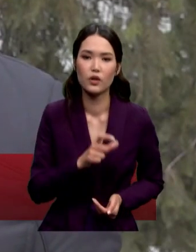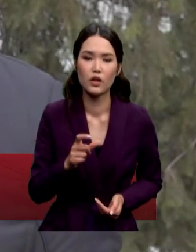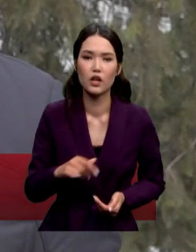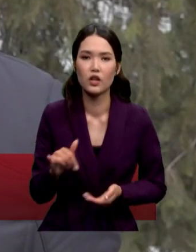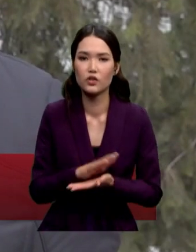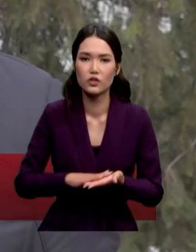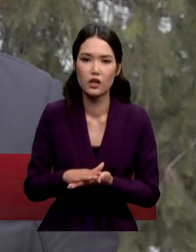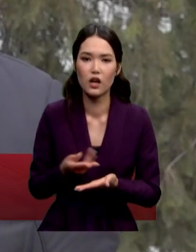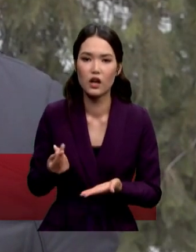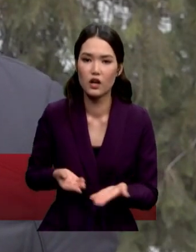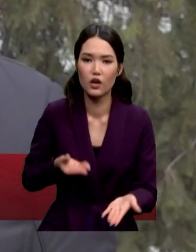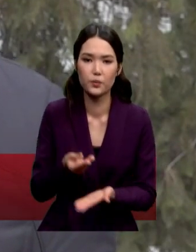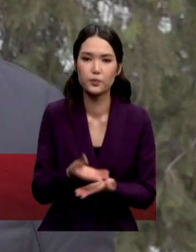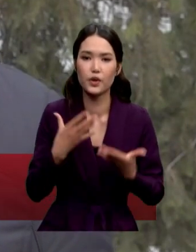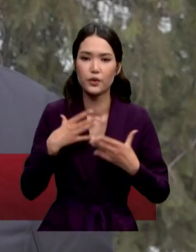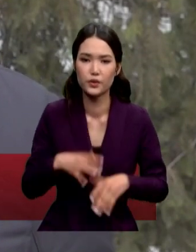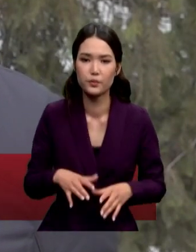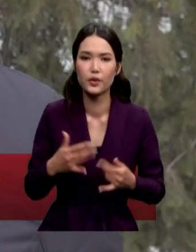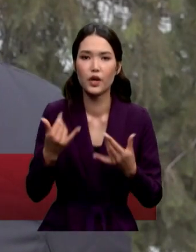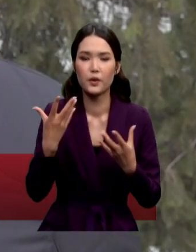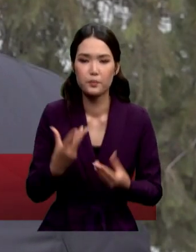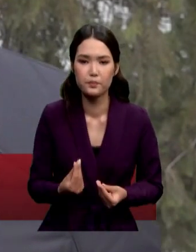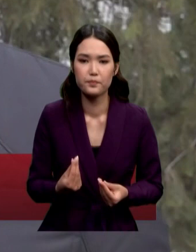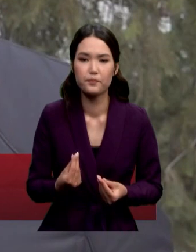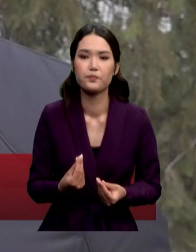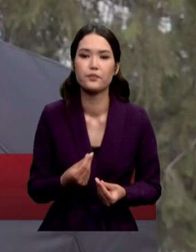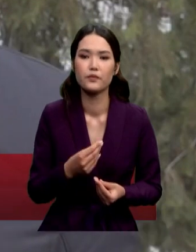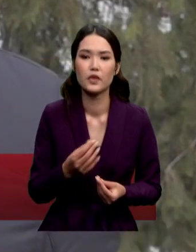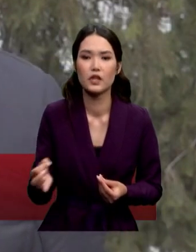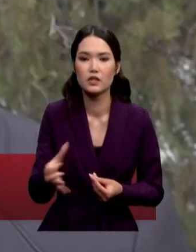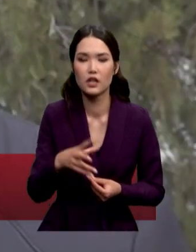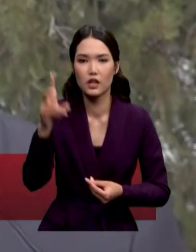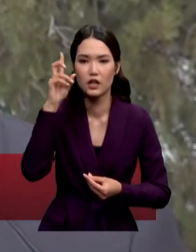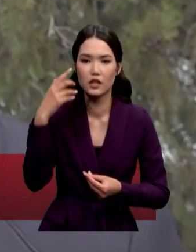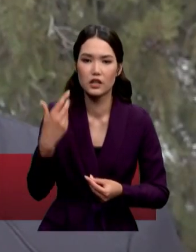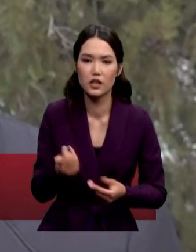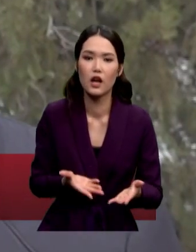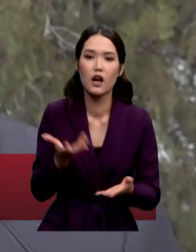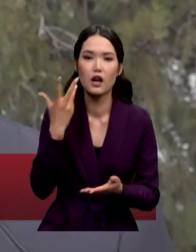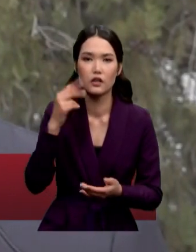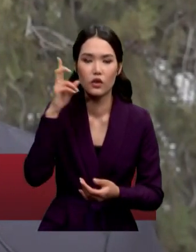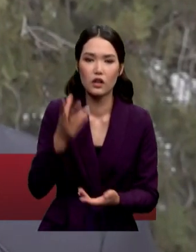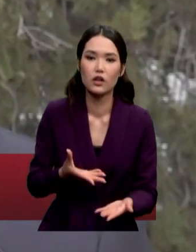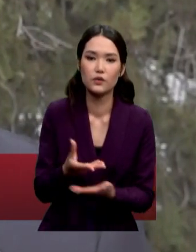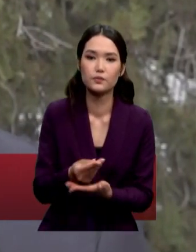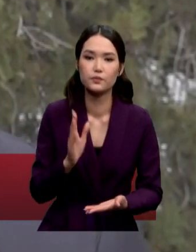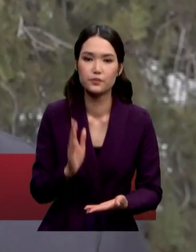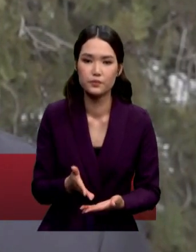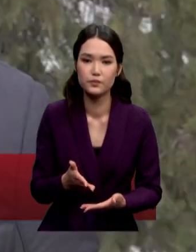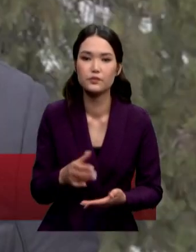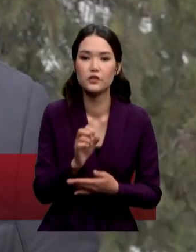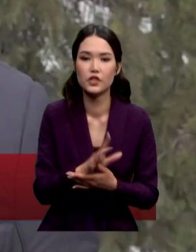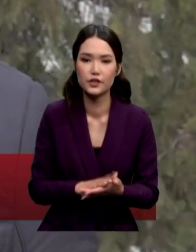төленбейді. Қазіргі таңда тек теміржол мекемелері мен жаңа шеткі мекемелерден төленіп тұр. Төленгенде де біз ары